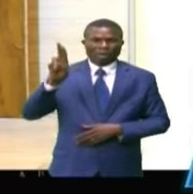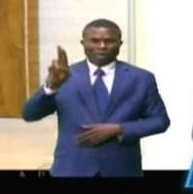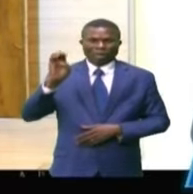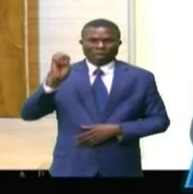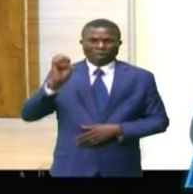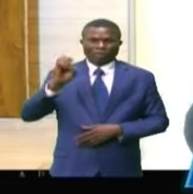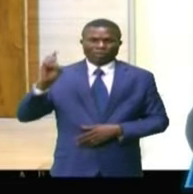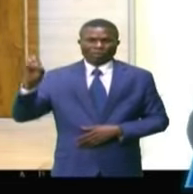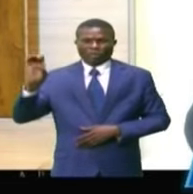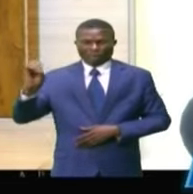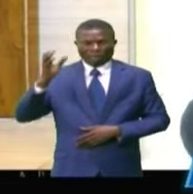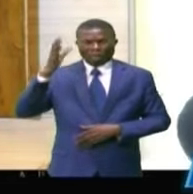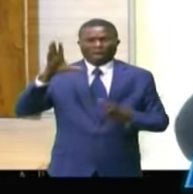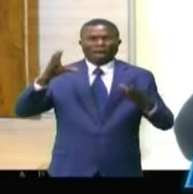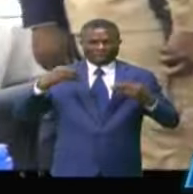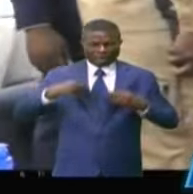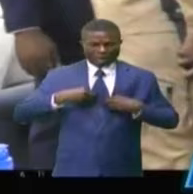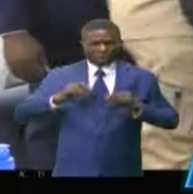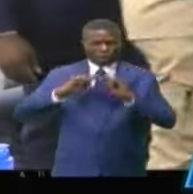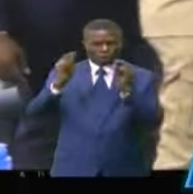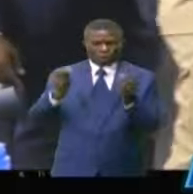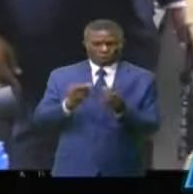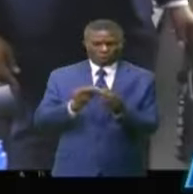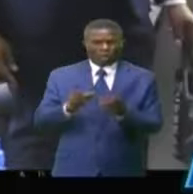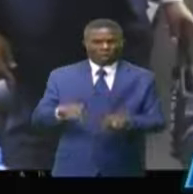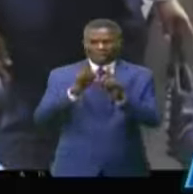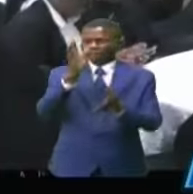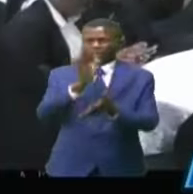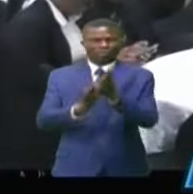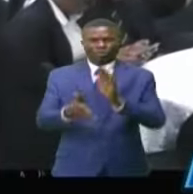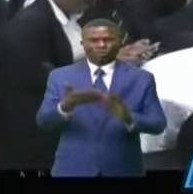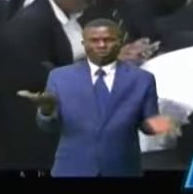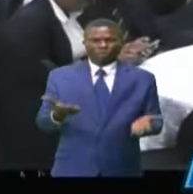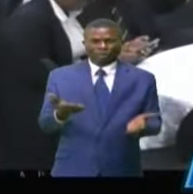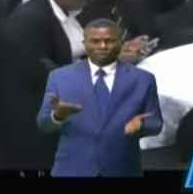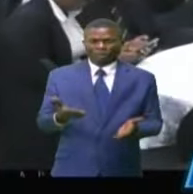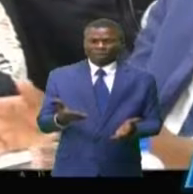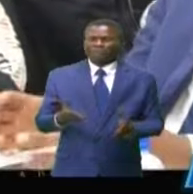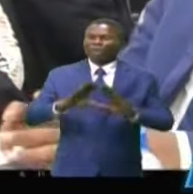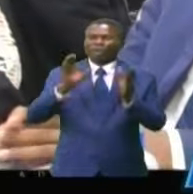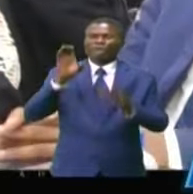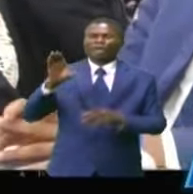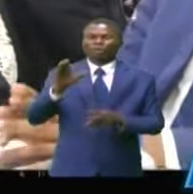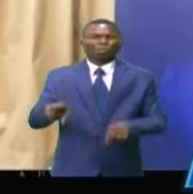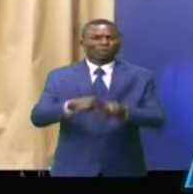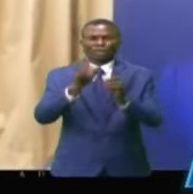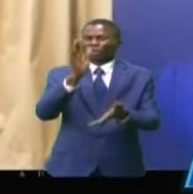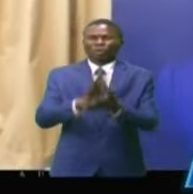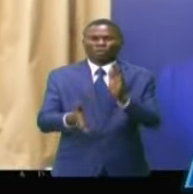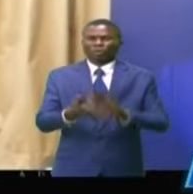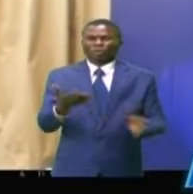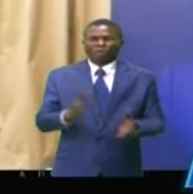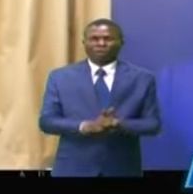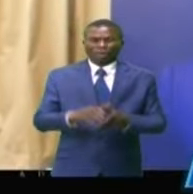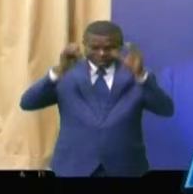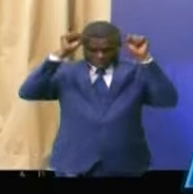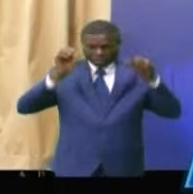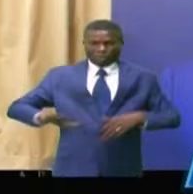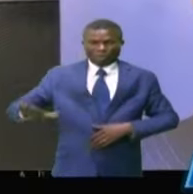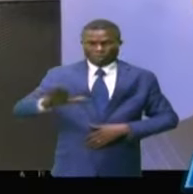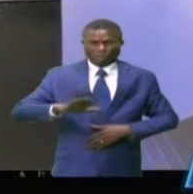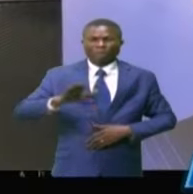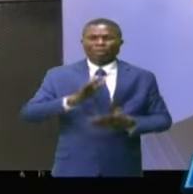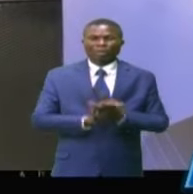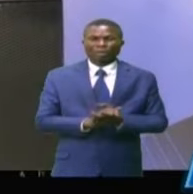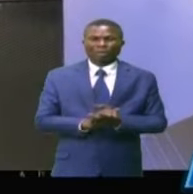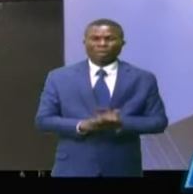reconnu que sa structure n'a aucune dette vis-à-vis de tiers, aussi solvable à toute la banque de la place. Les chefs de l'État édictent la vision.